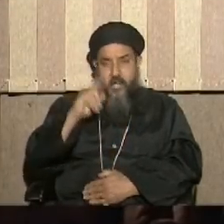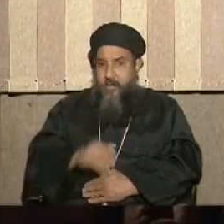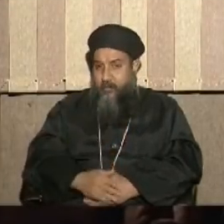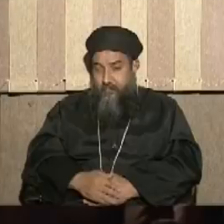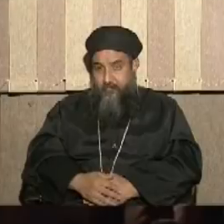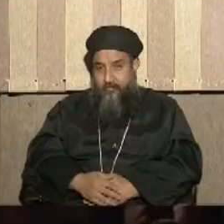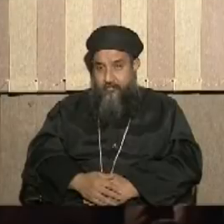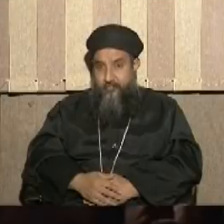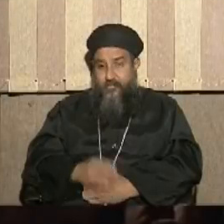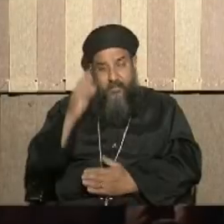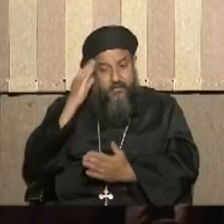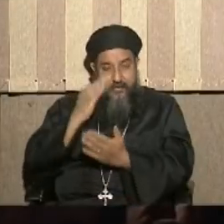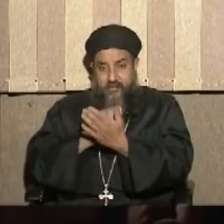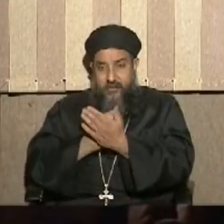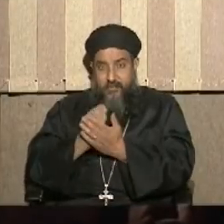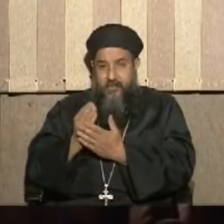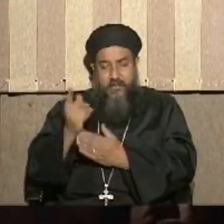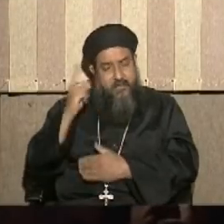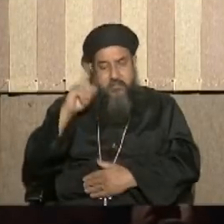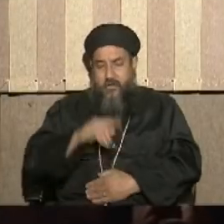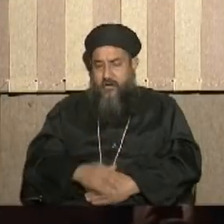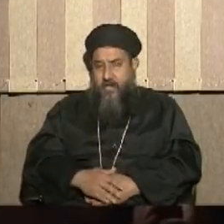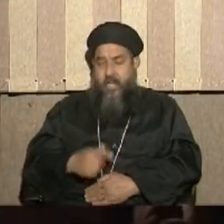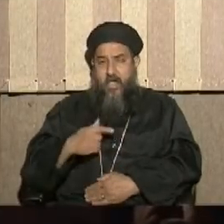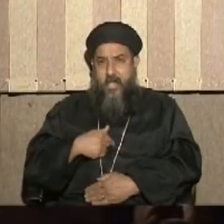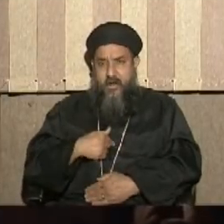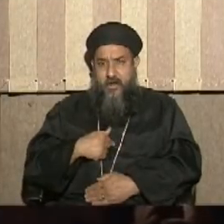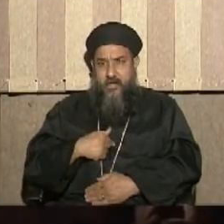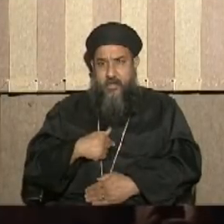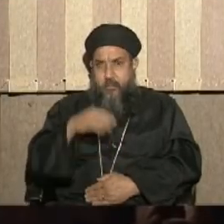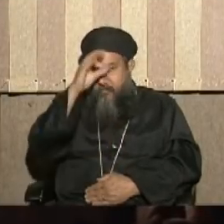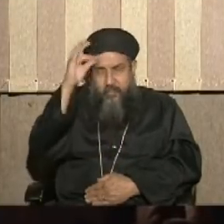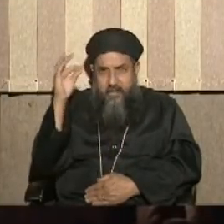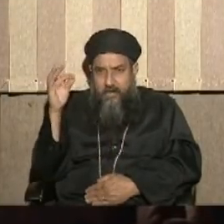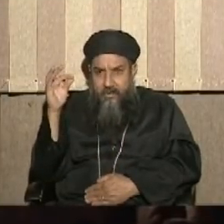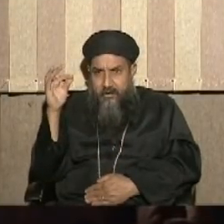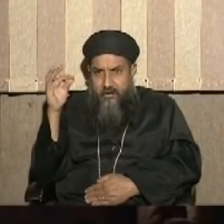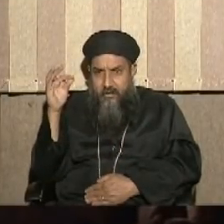له لا سامحني يا ابي قال لي انا